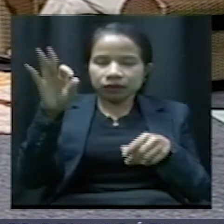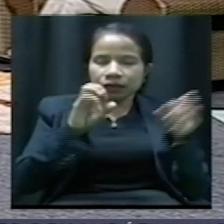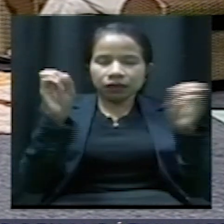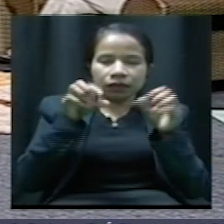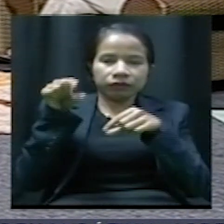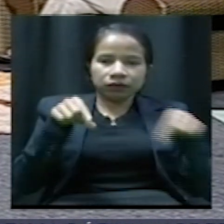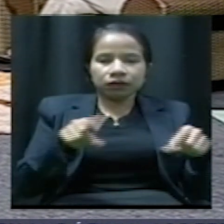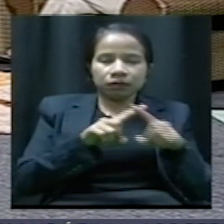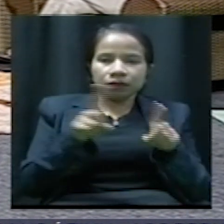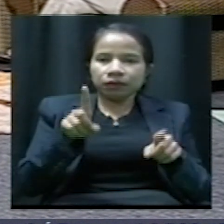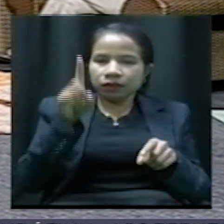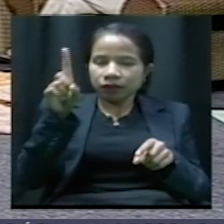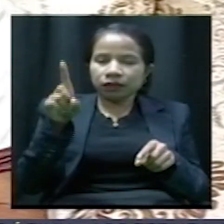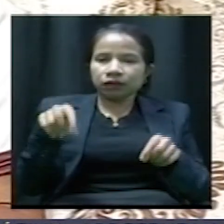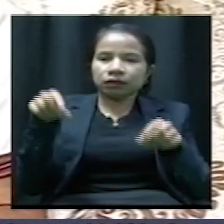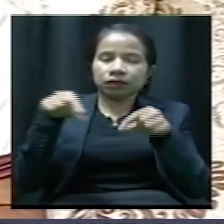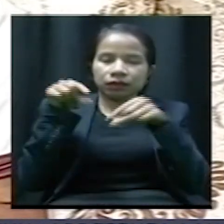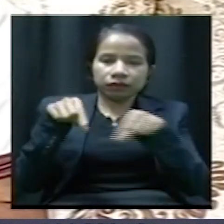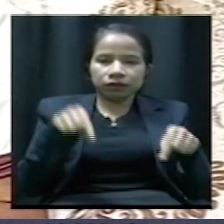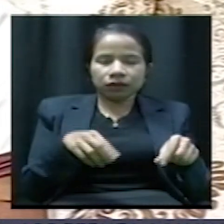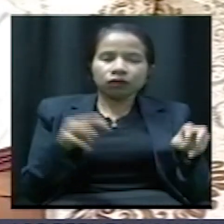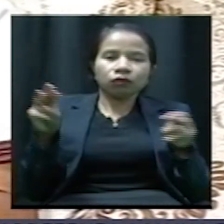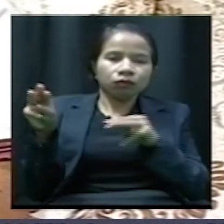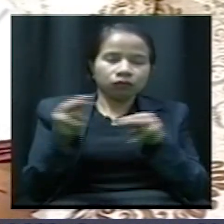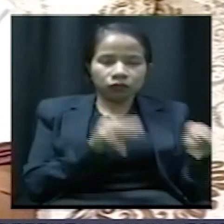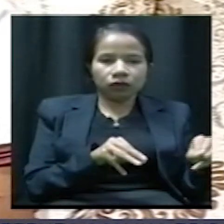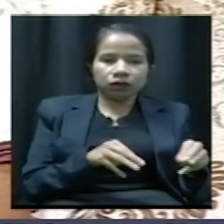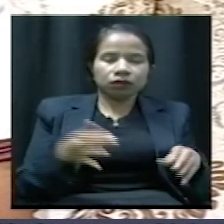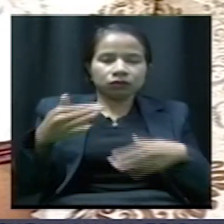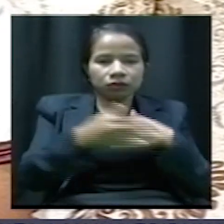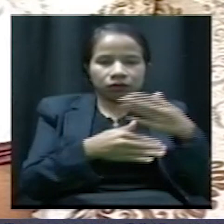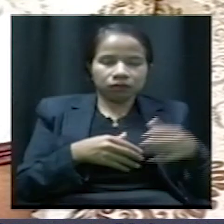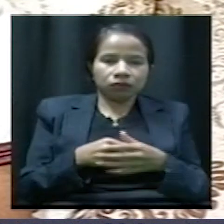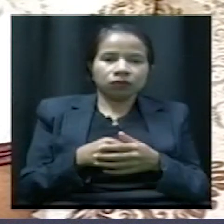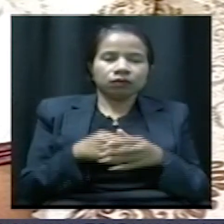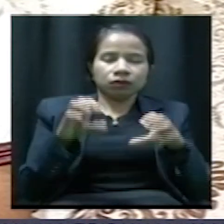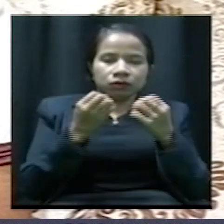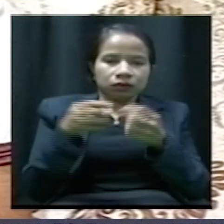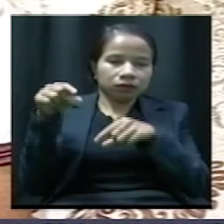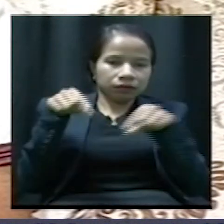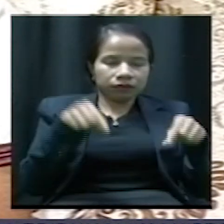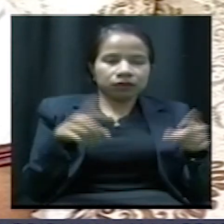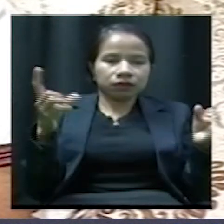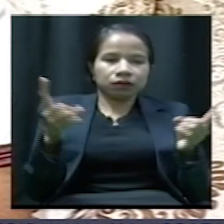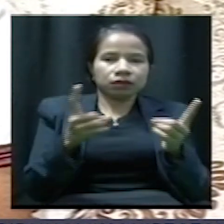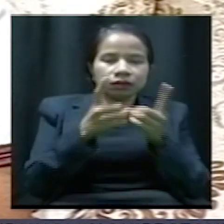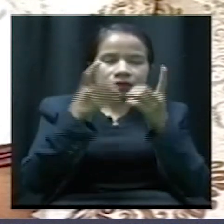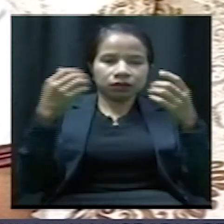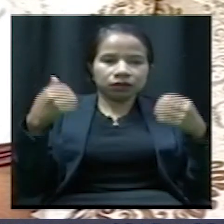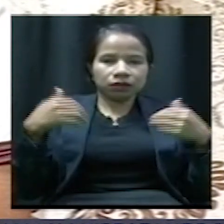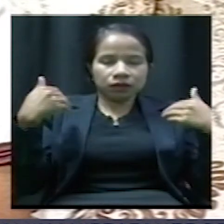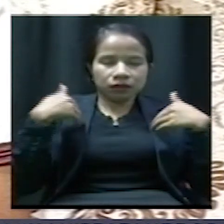ida ne be maka bot i mudan sa ida ne se kontribui ba in song hut silselu i mudan sa ida ne se